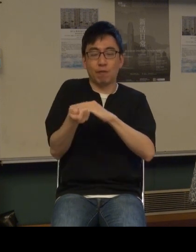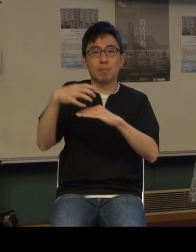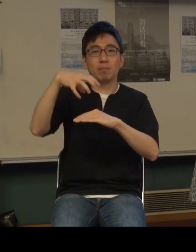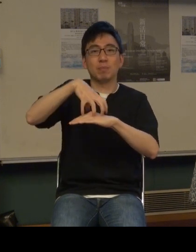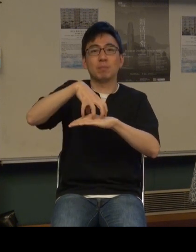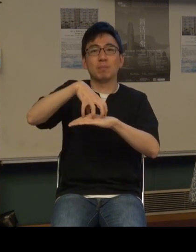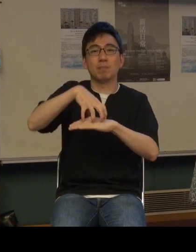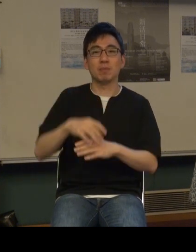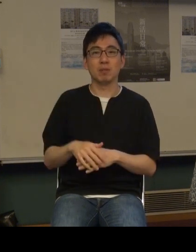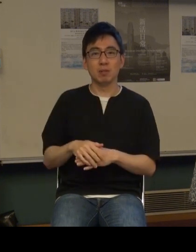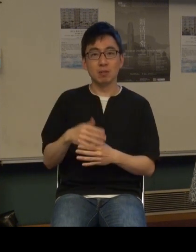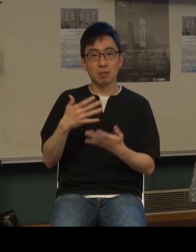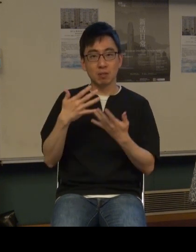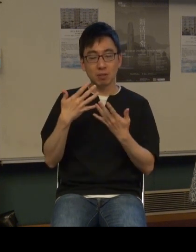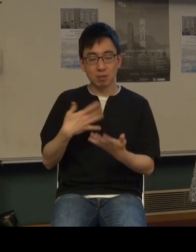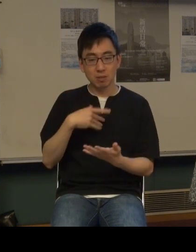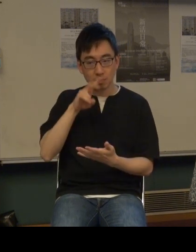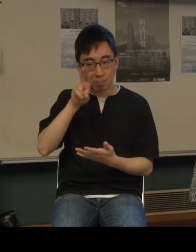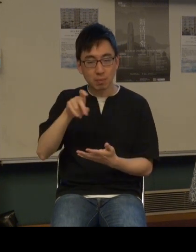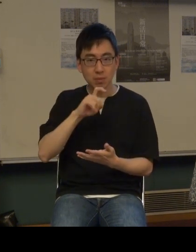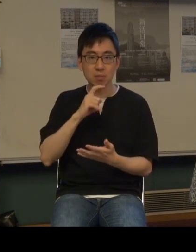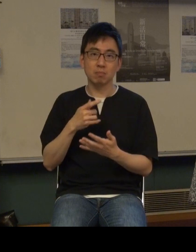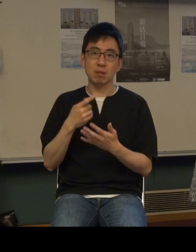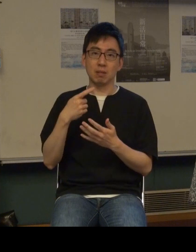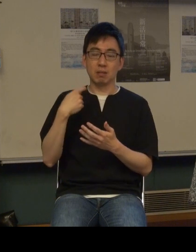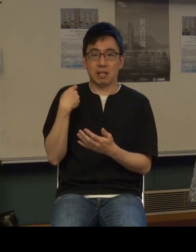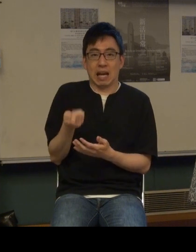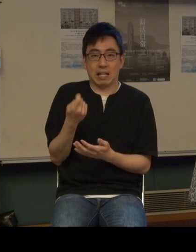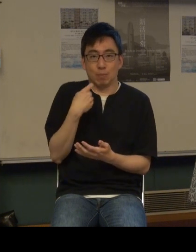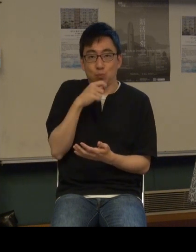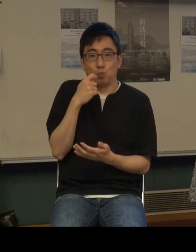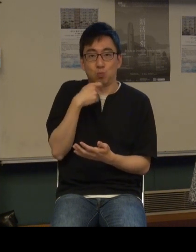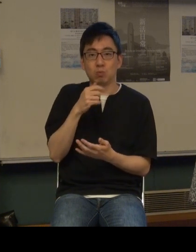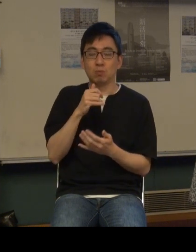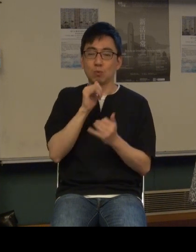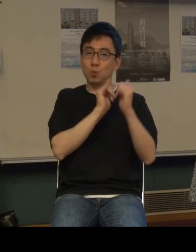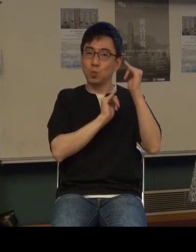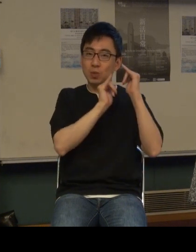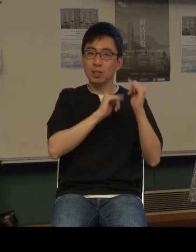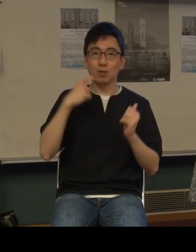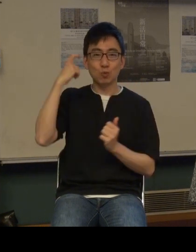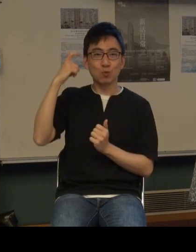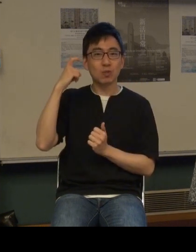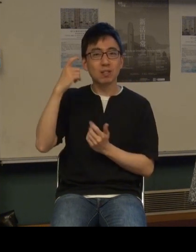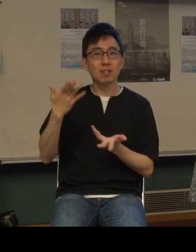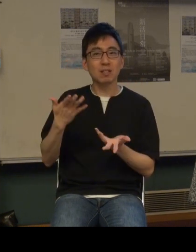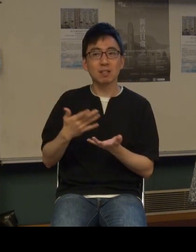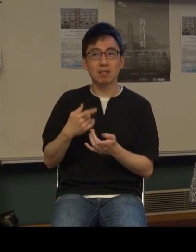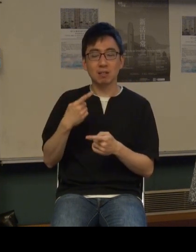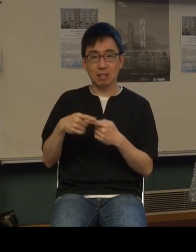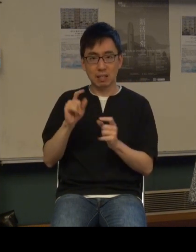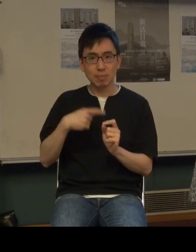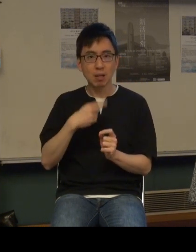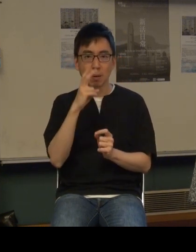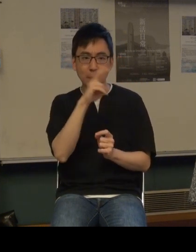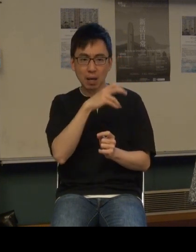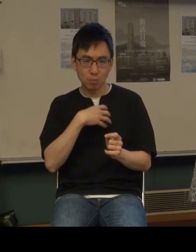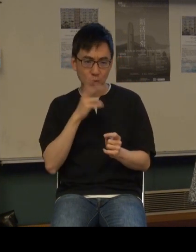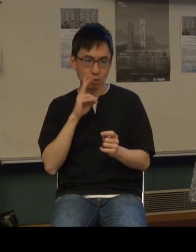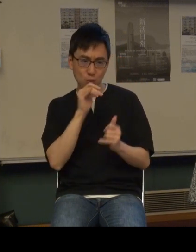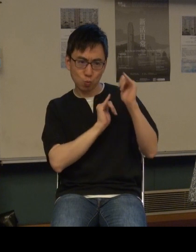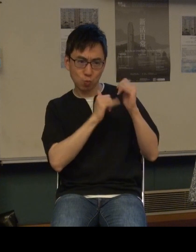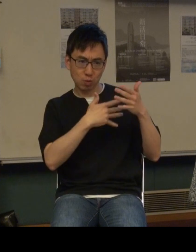係用一個比較簡，我哋叫簡約嘅古典主義嘅形式或者後古典主義嘅形式咯，就係你睇落去，佢仍然好似一個古典建築